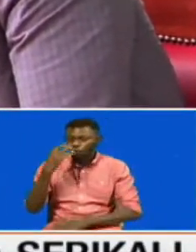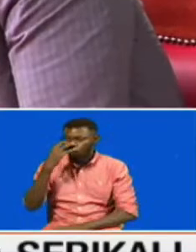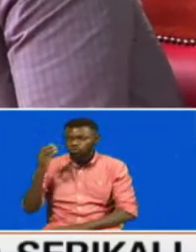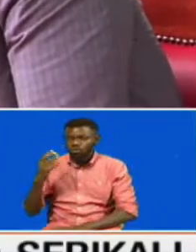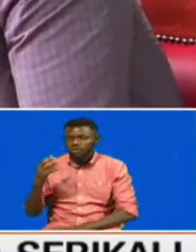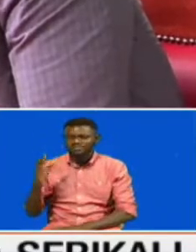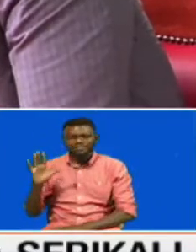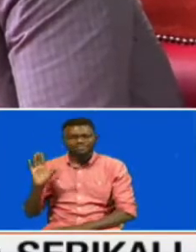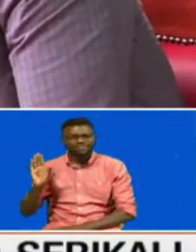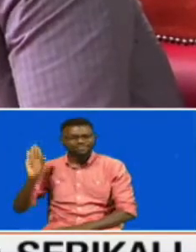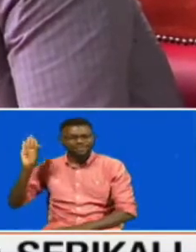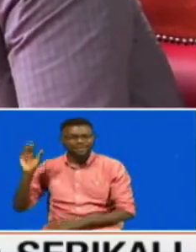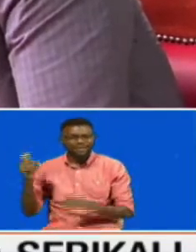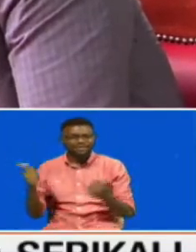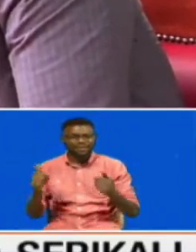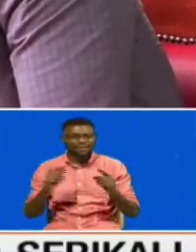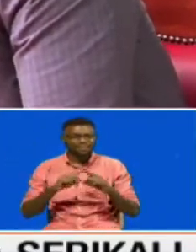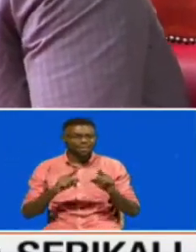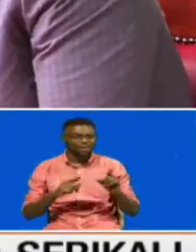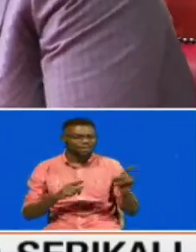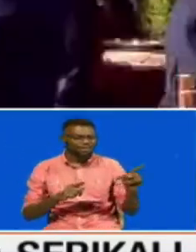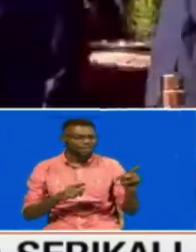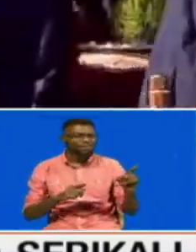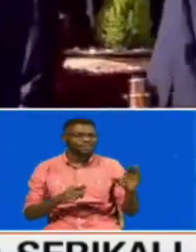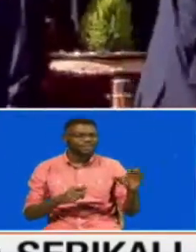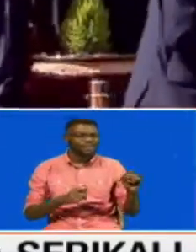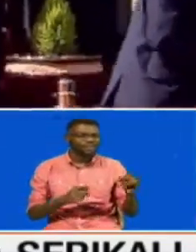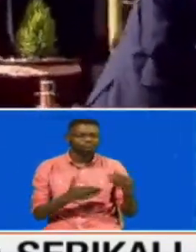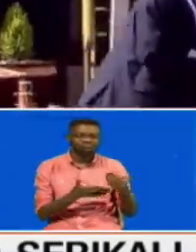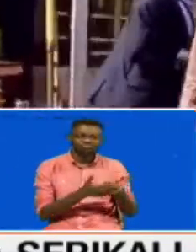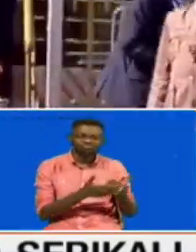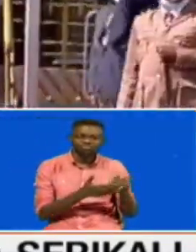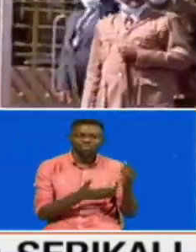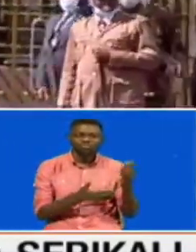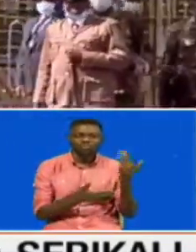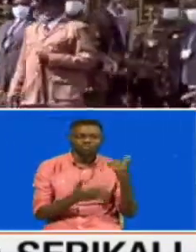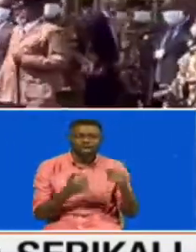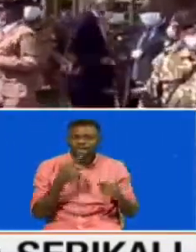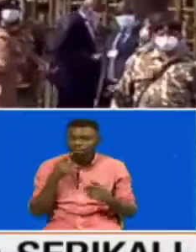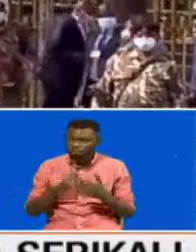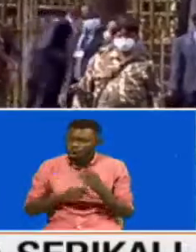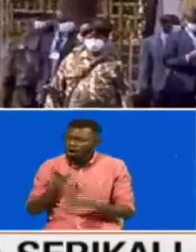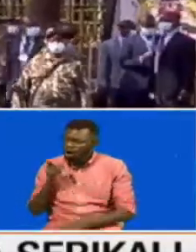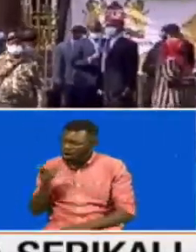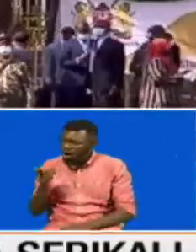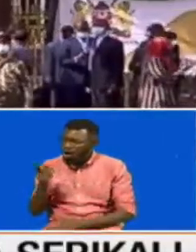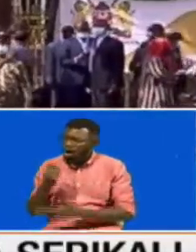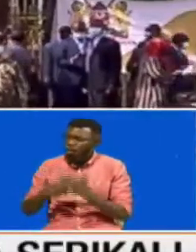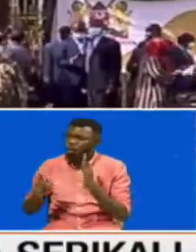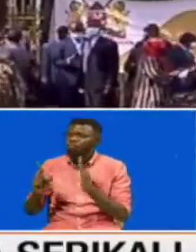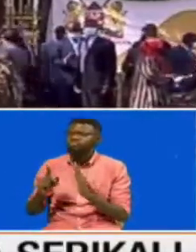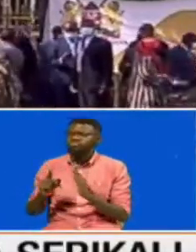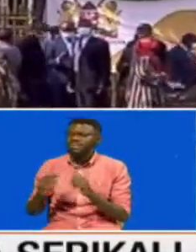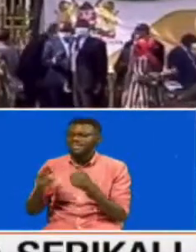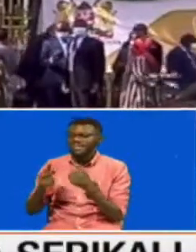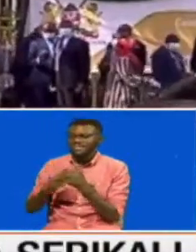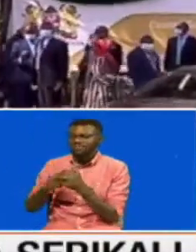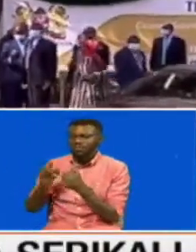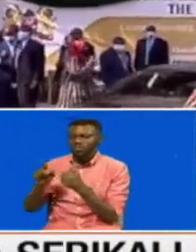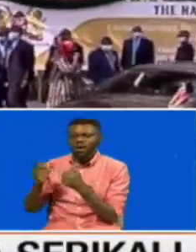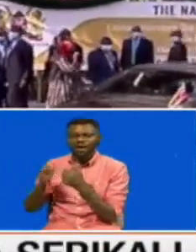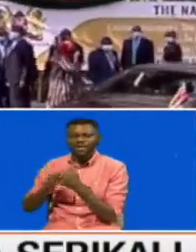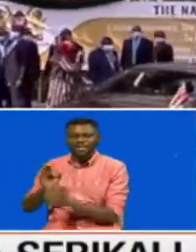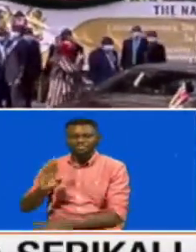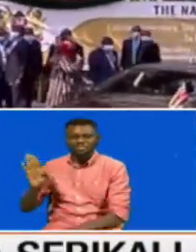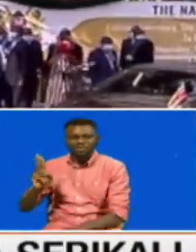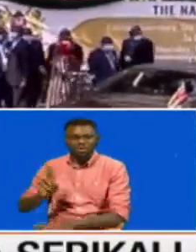taifa, Yatani amesema kuwa Nyakango pia aliidhinisha kutolewa kwa zaidi ya shilingi bilioni